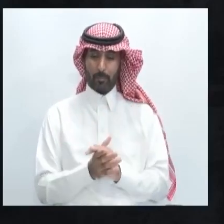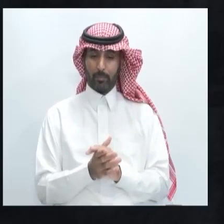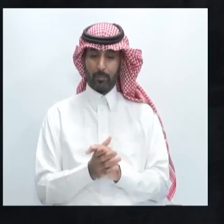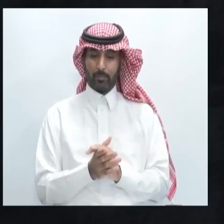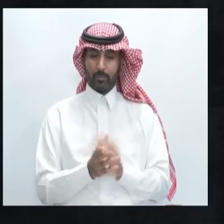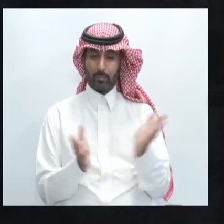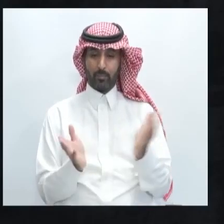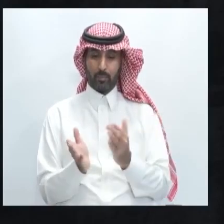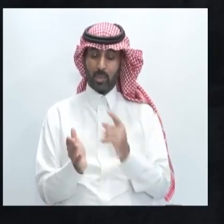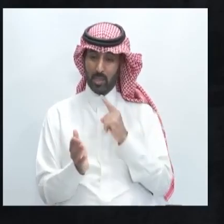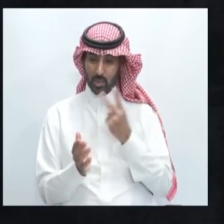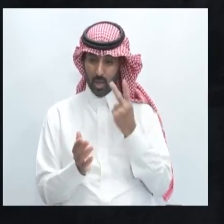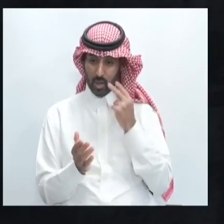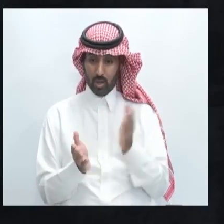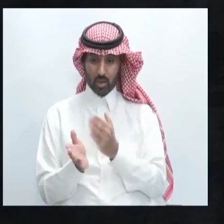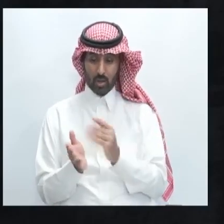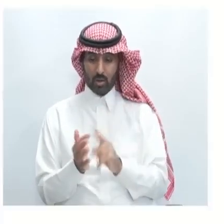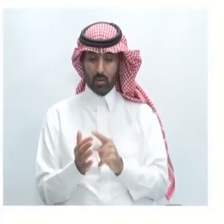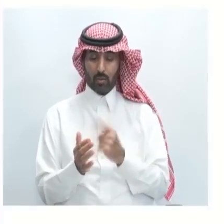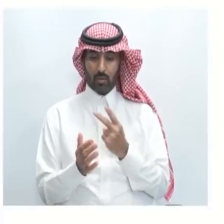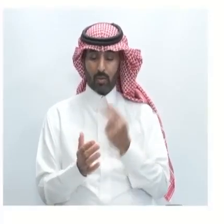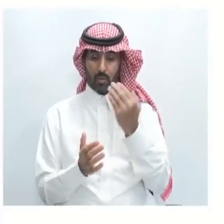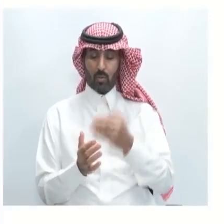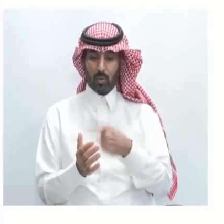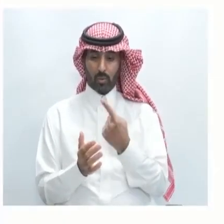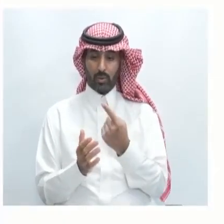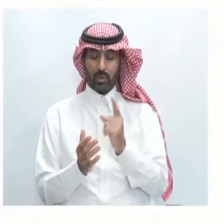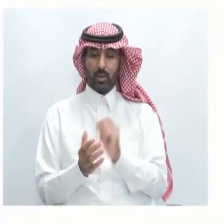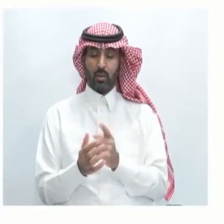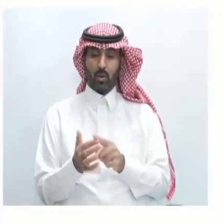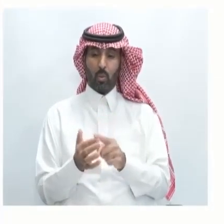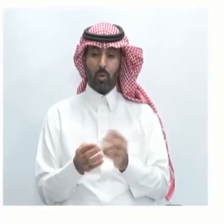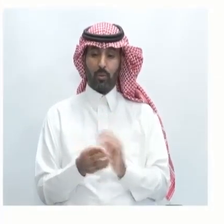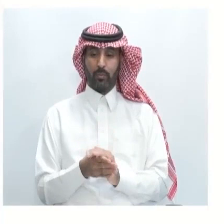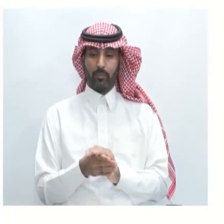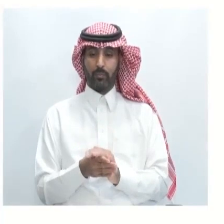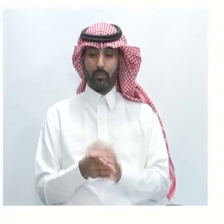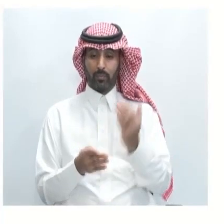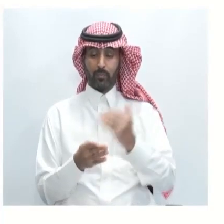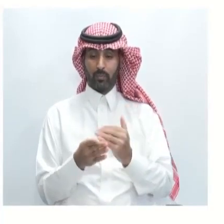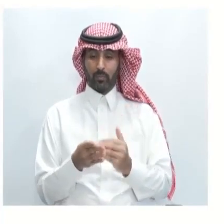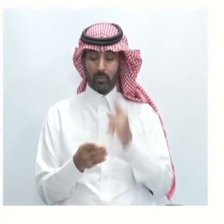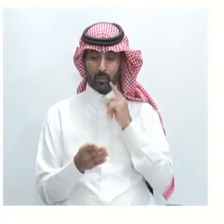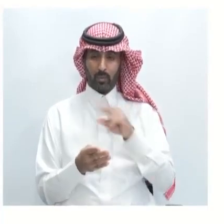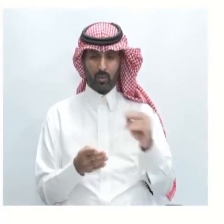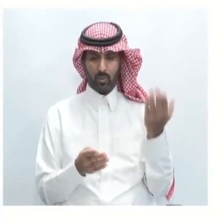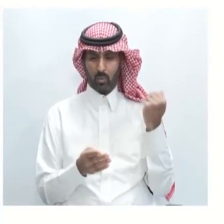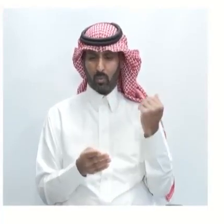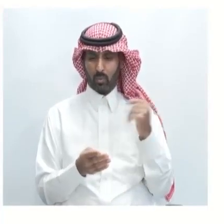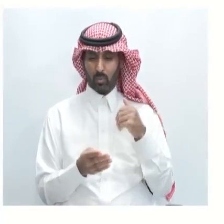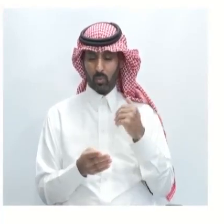الصغرى موجبه هذا شرط الشكل الاول طيب الان ناتي للامثله